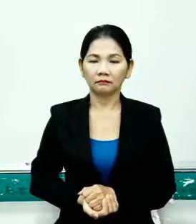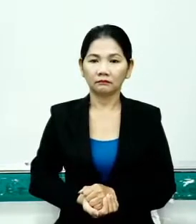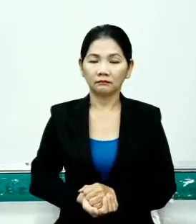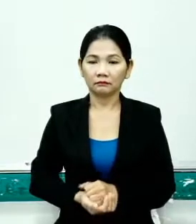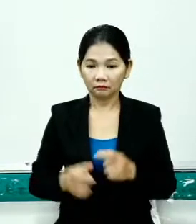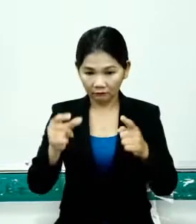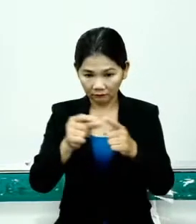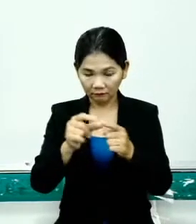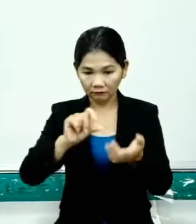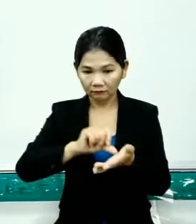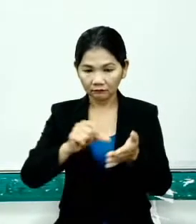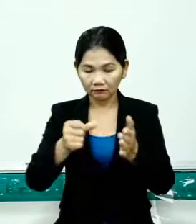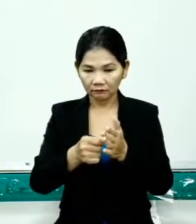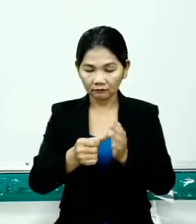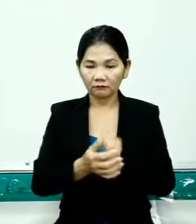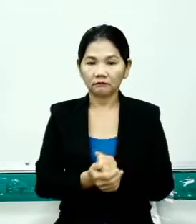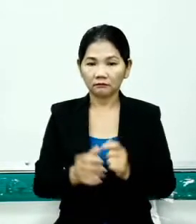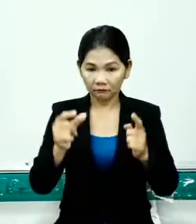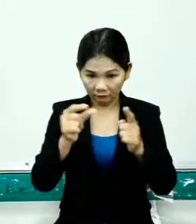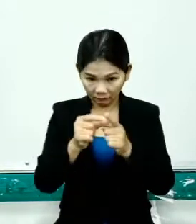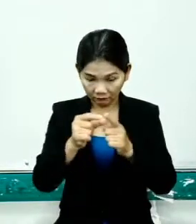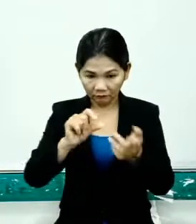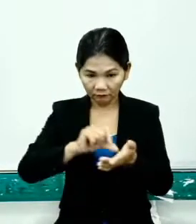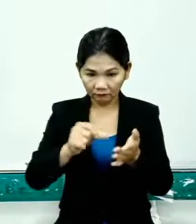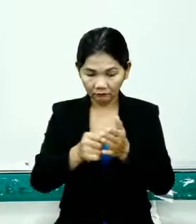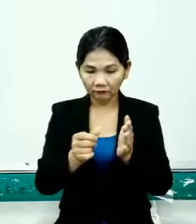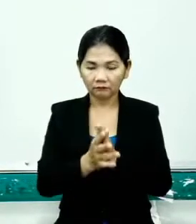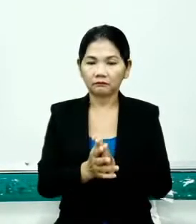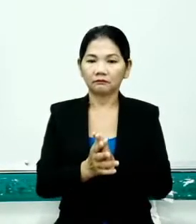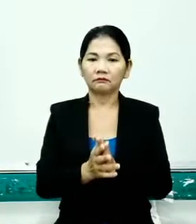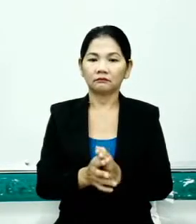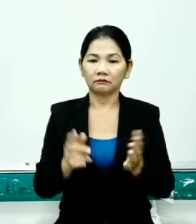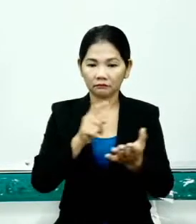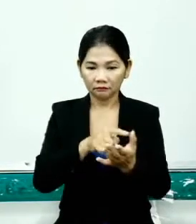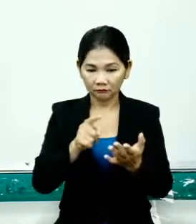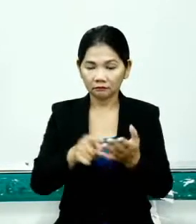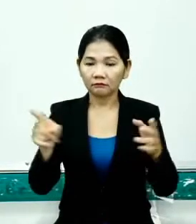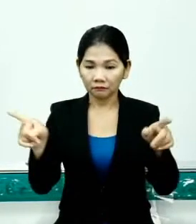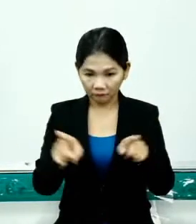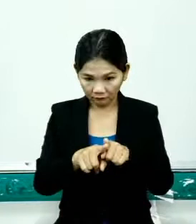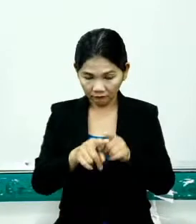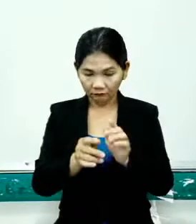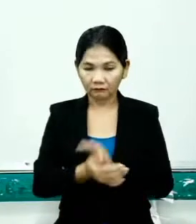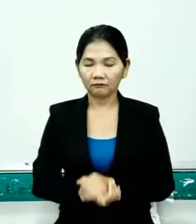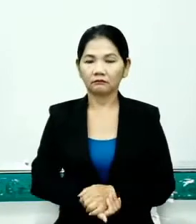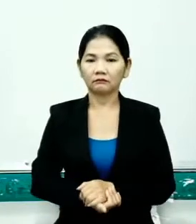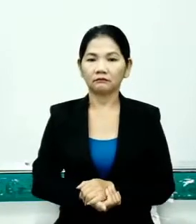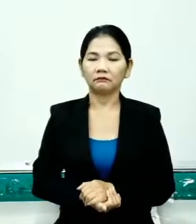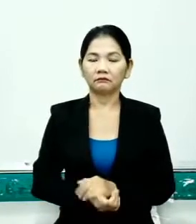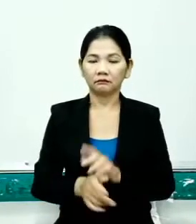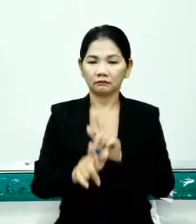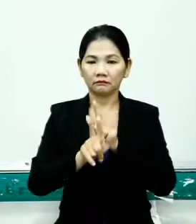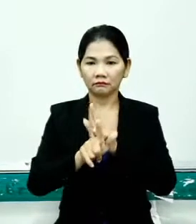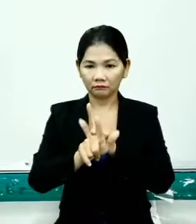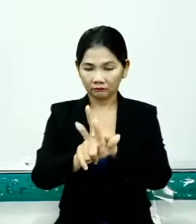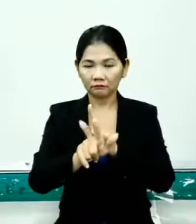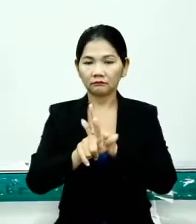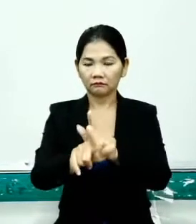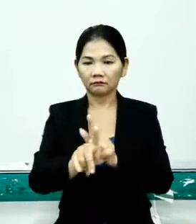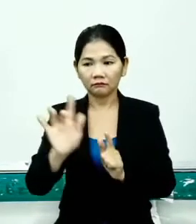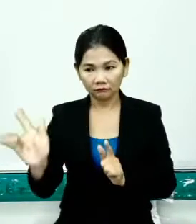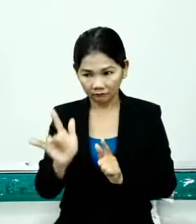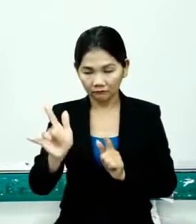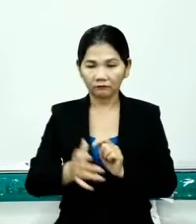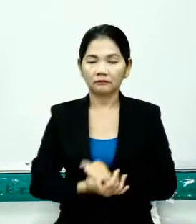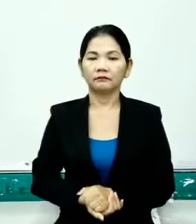chì bía. Chàng đài miến bảo phê đôi khní. Nâng ái. Chàng bảo chung